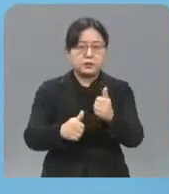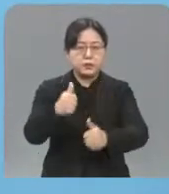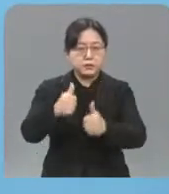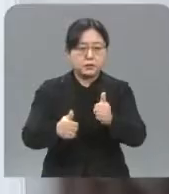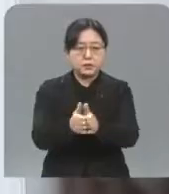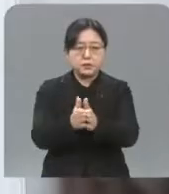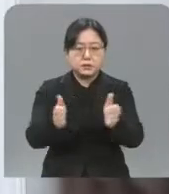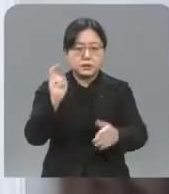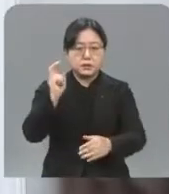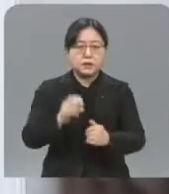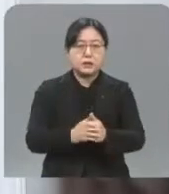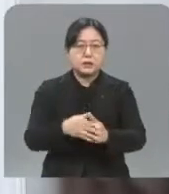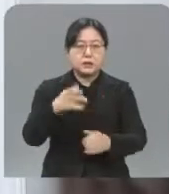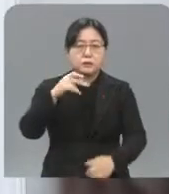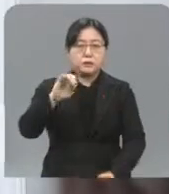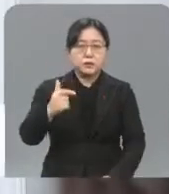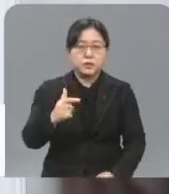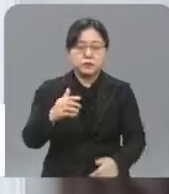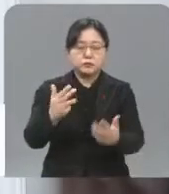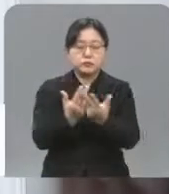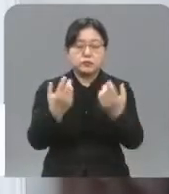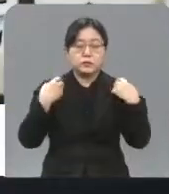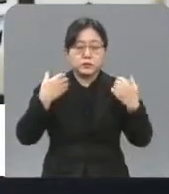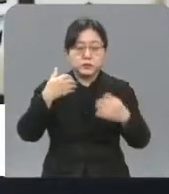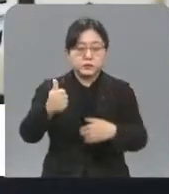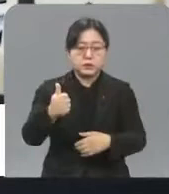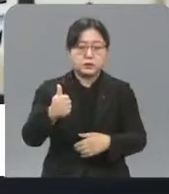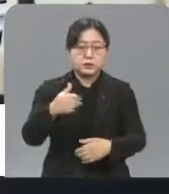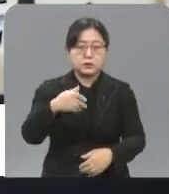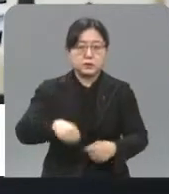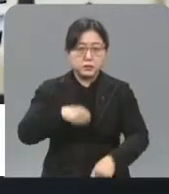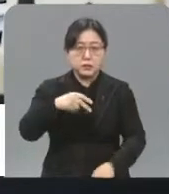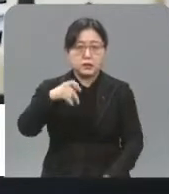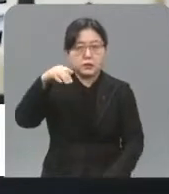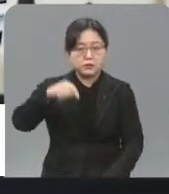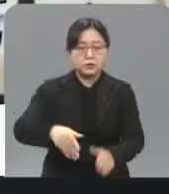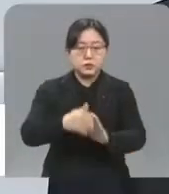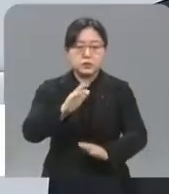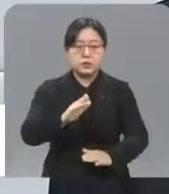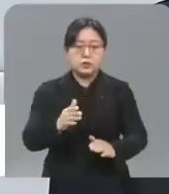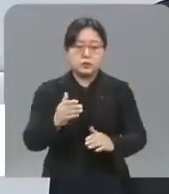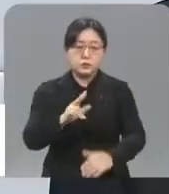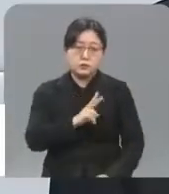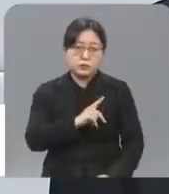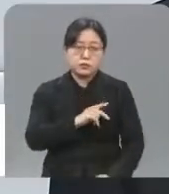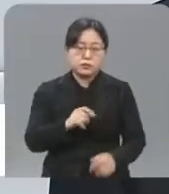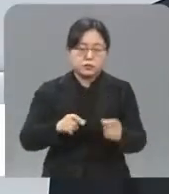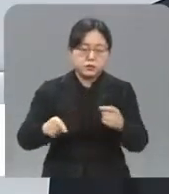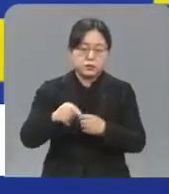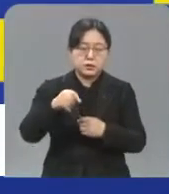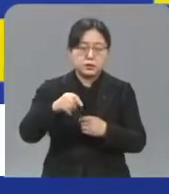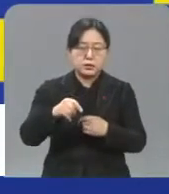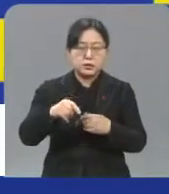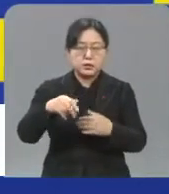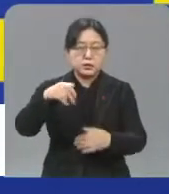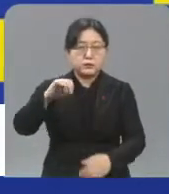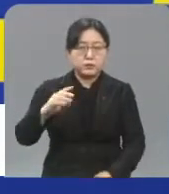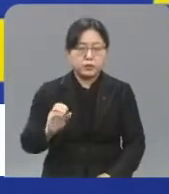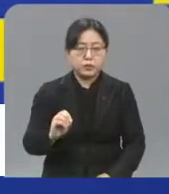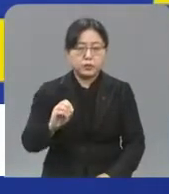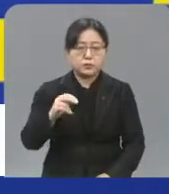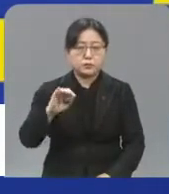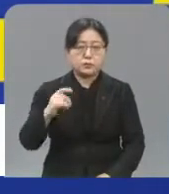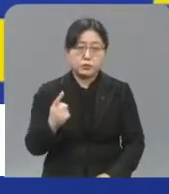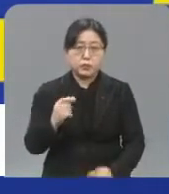나섭니다. 여기에 문인 광주 북구청장, 정의당 장현주 시의원, 진보당 김주업 후보, 정준호